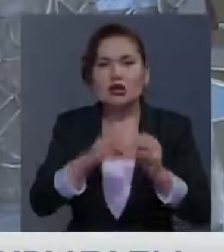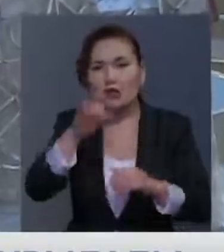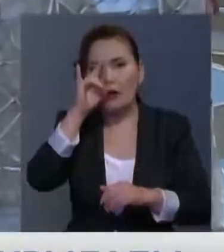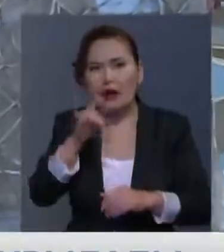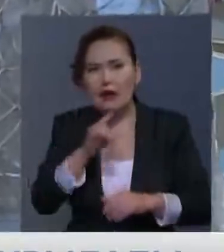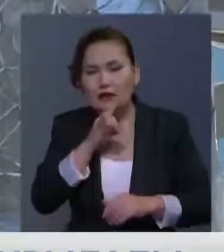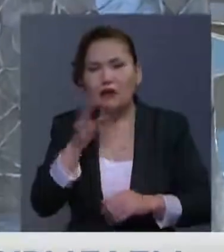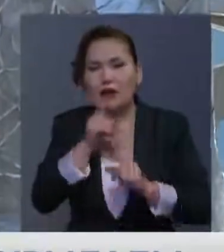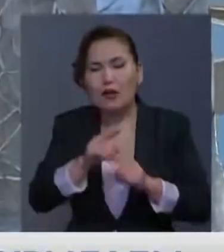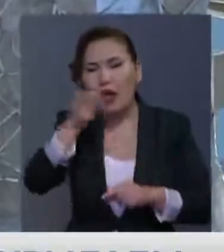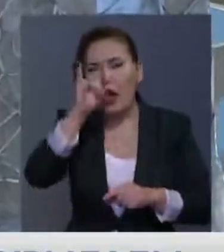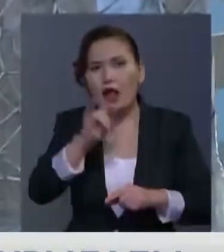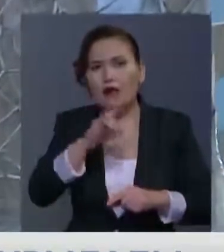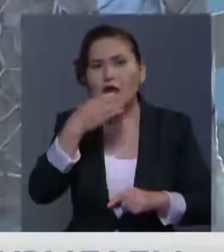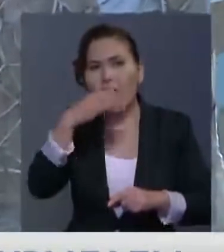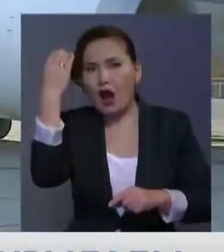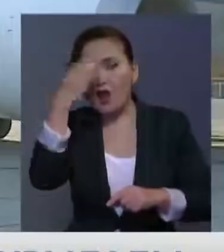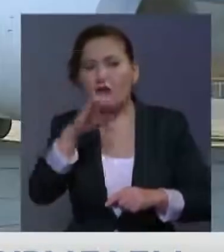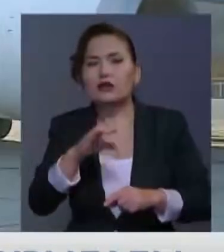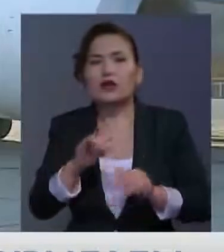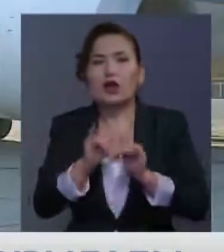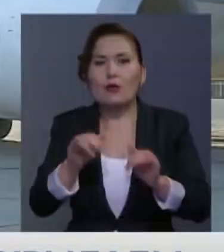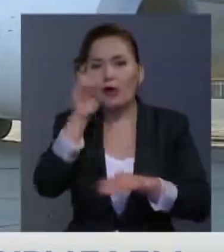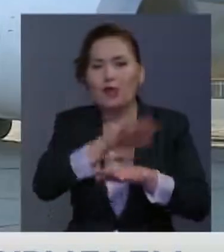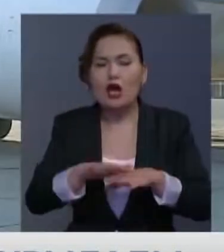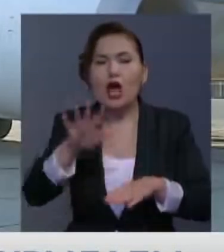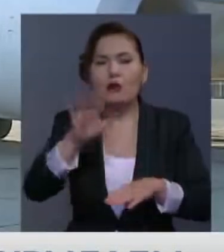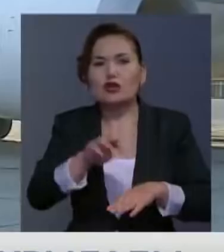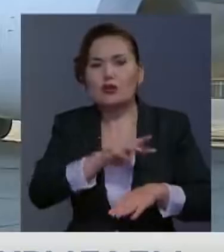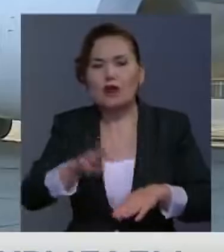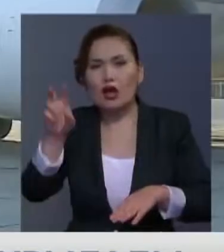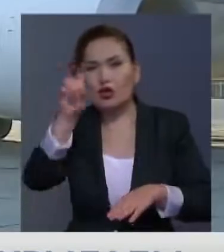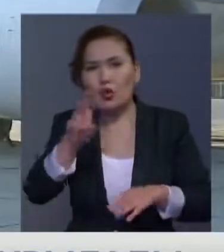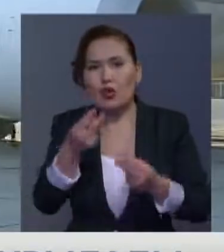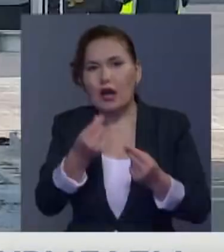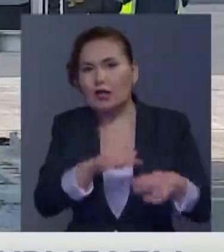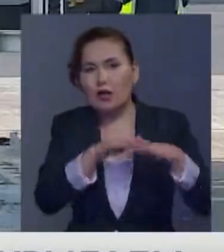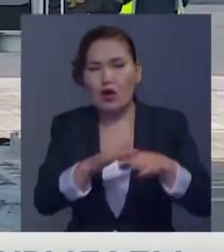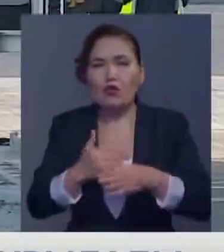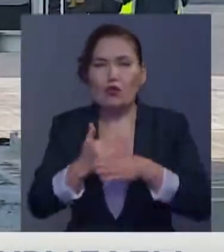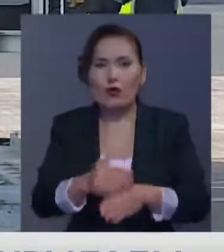Қазақстан, Ауғанстан мен басқа да дамушы елдерге 500 миллион доллардан астам қаржыға көмек көрсеткен.